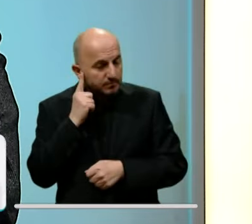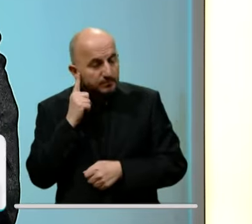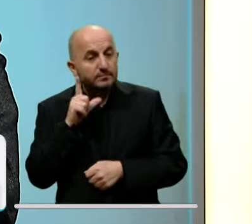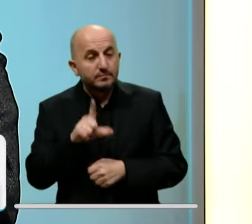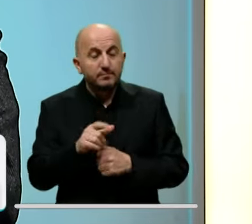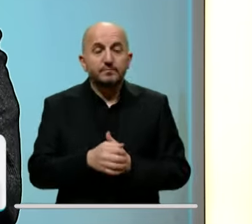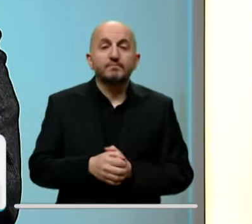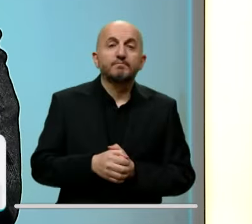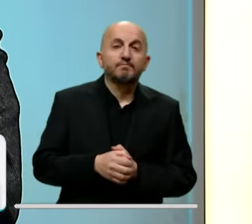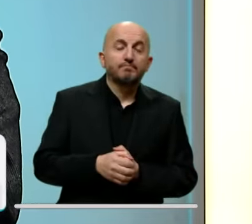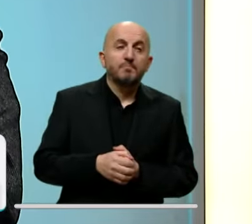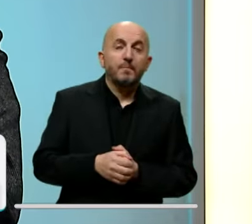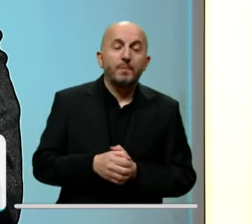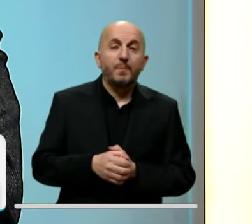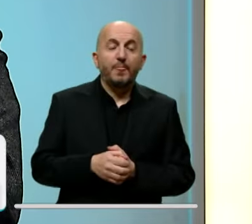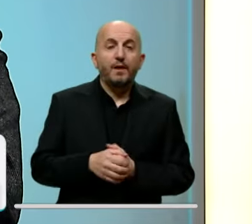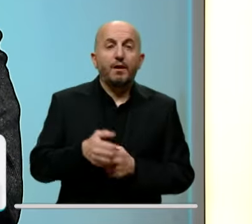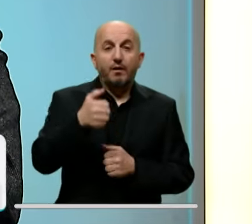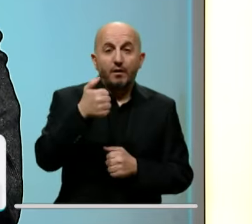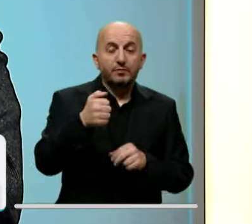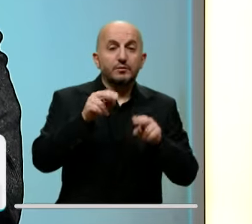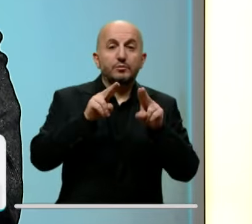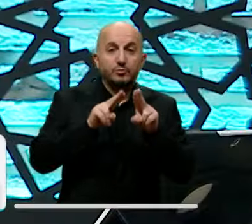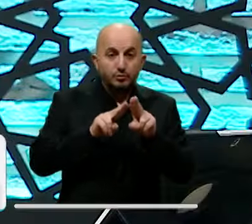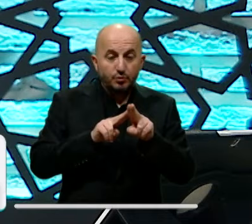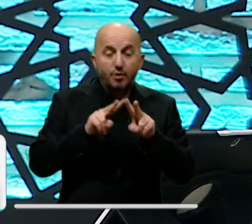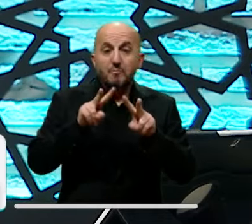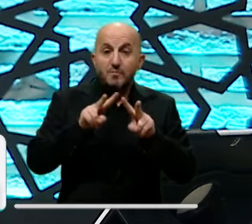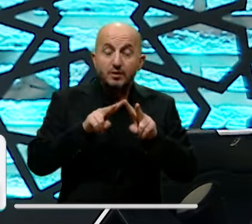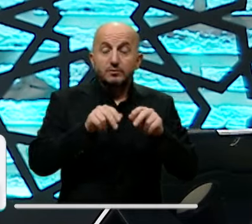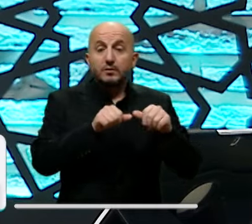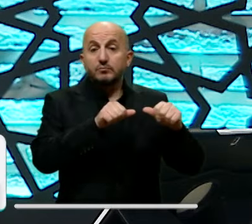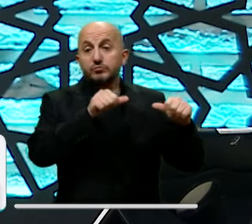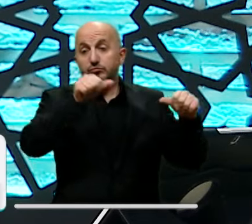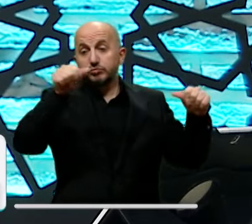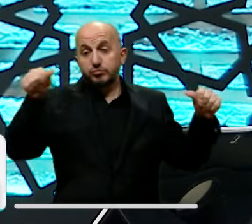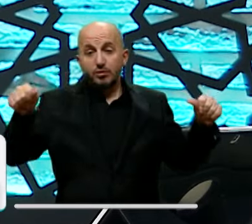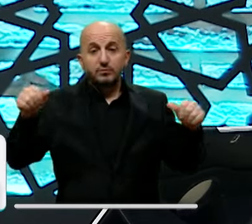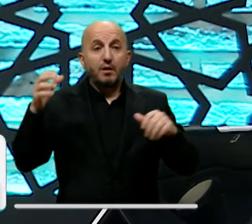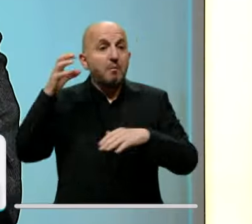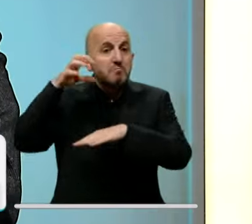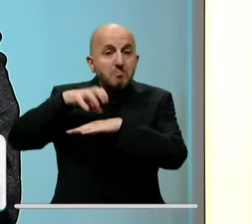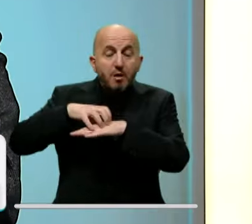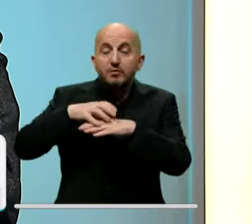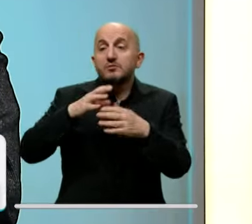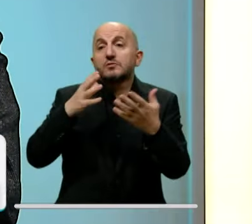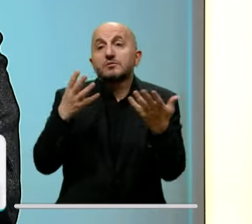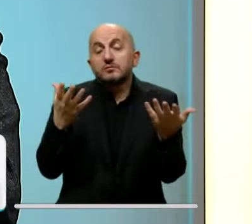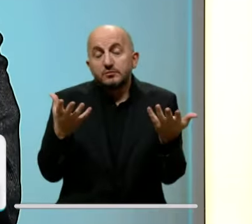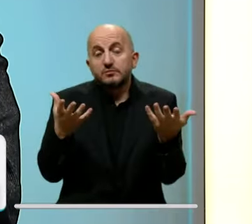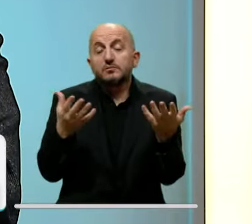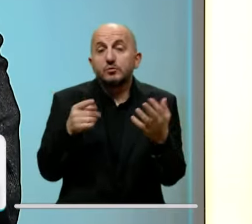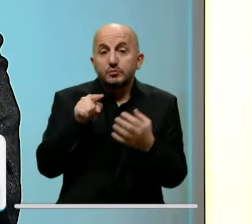yoksa yani yerleş 6 K uzaklıkta Mescit olması tabii yani şimdi o bölgede yaşayan birçok insan var